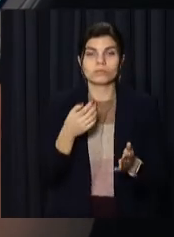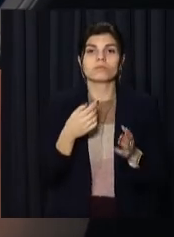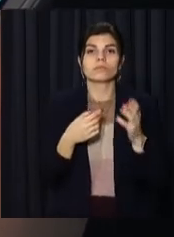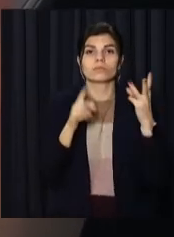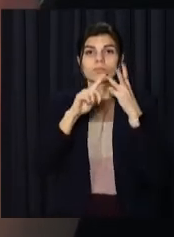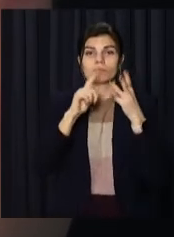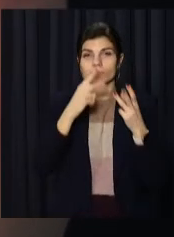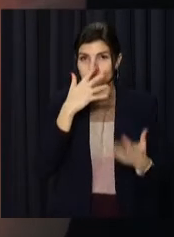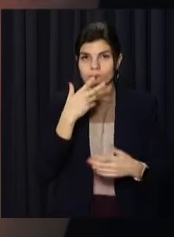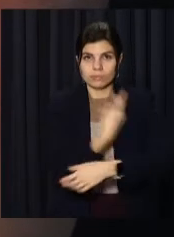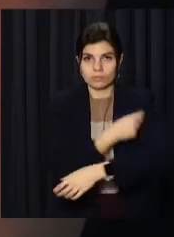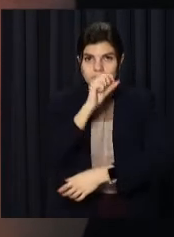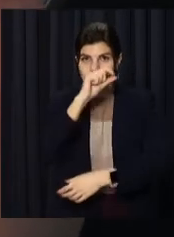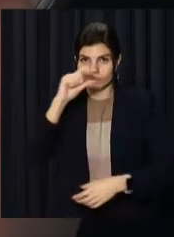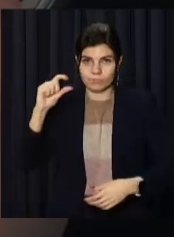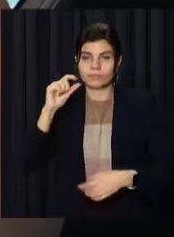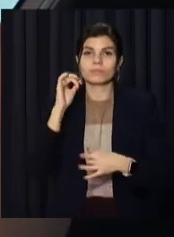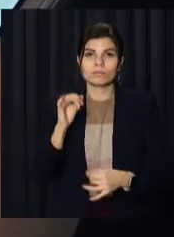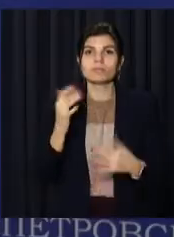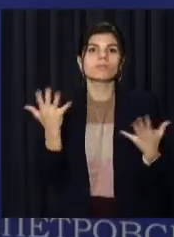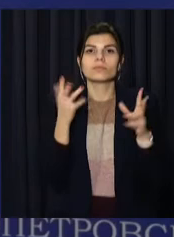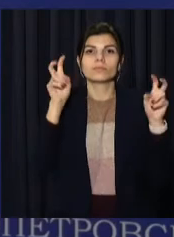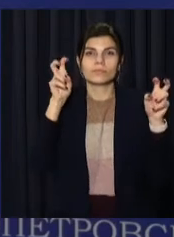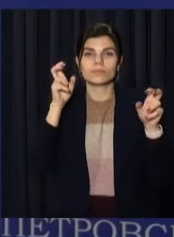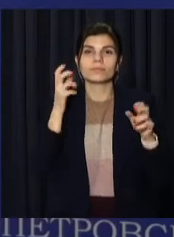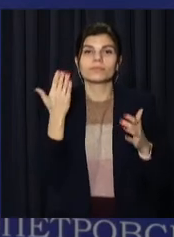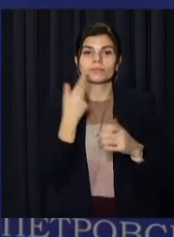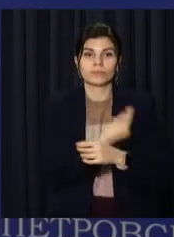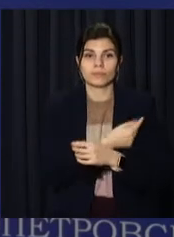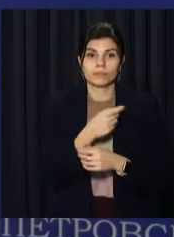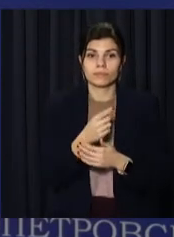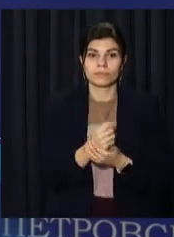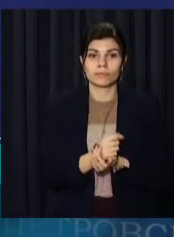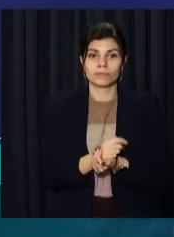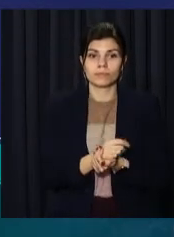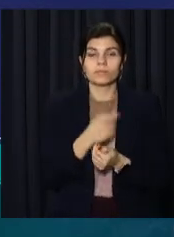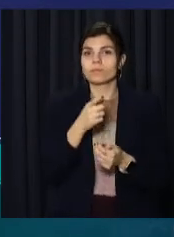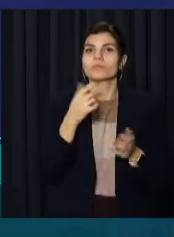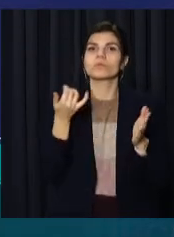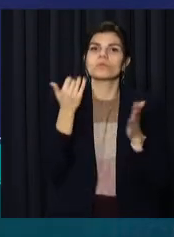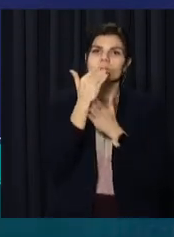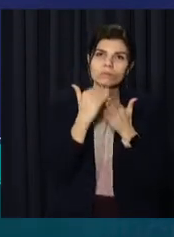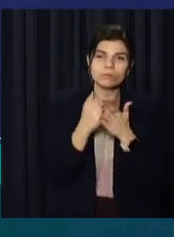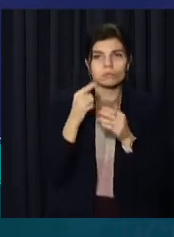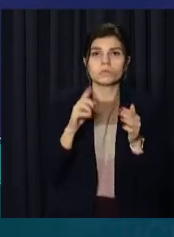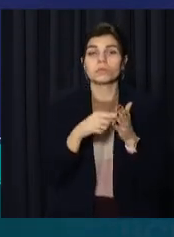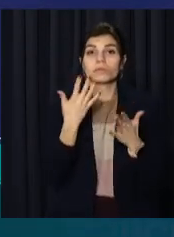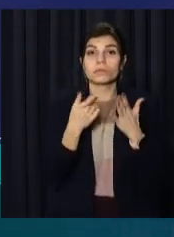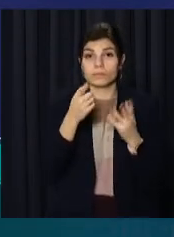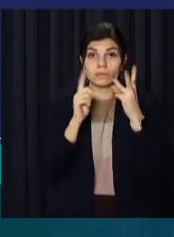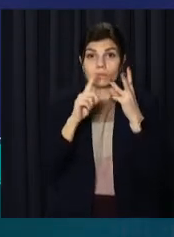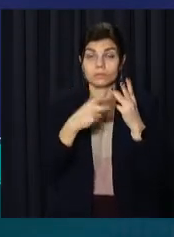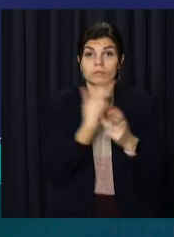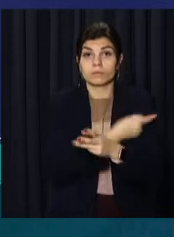вакцини, якою було зроблене останнє щеплення. З саму програму не потрібен застосунок «Дія» перезавантажувати, можна перезамовити. Якщо ви